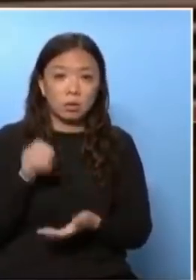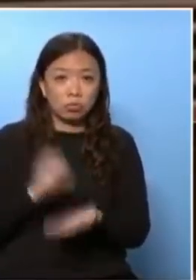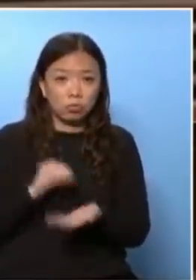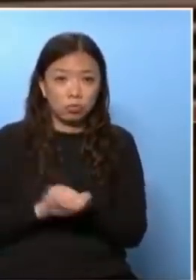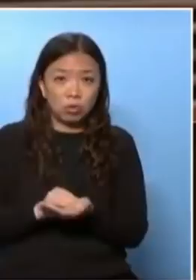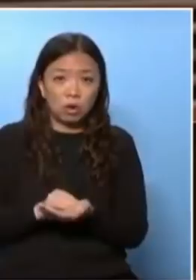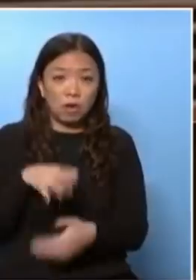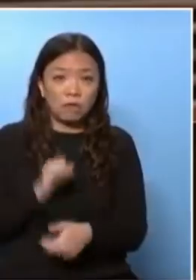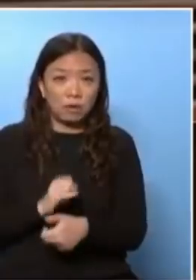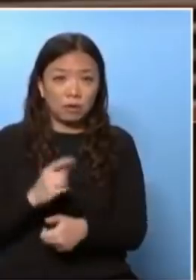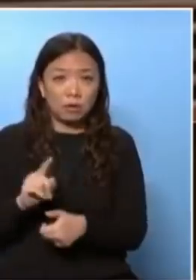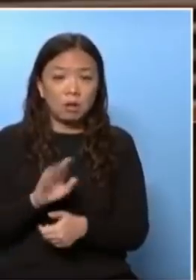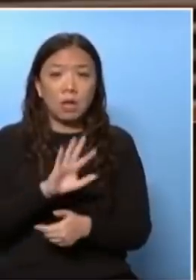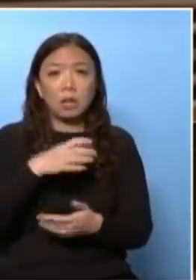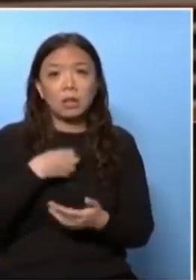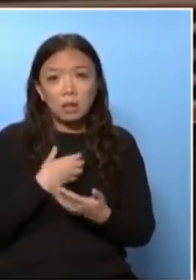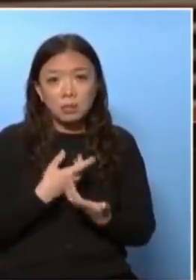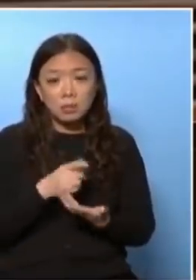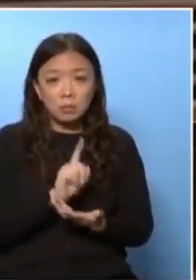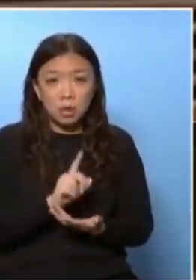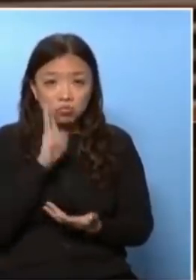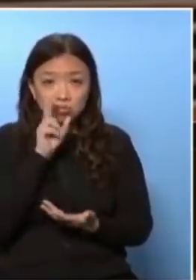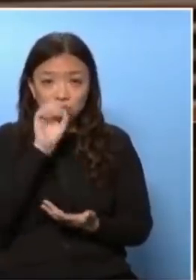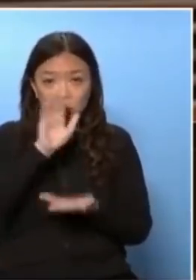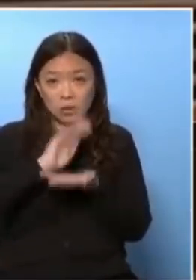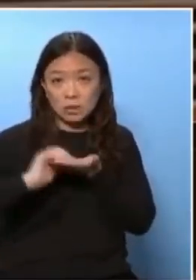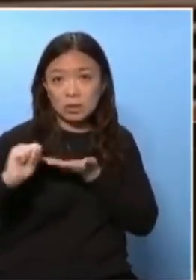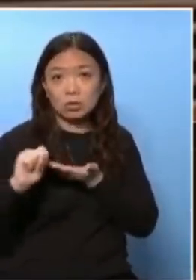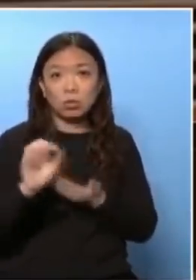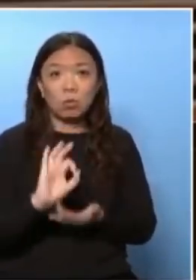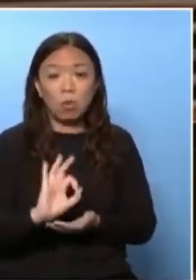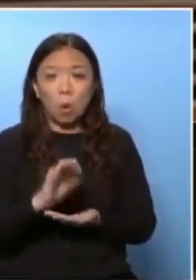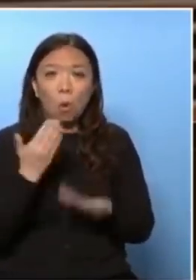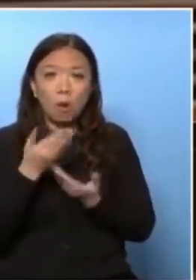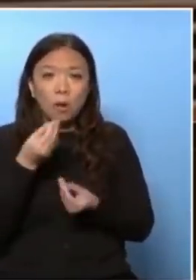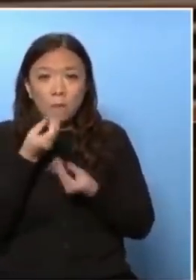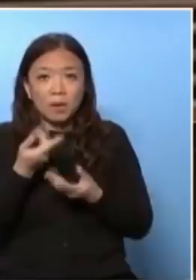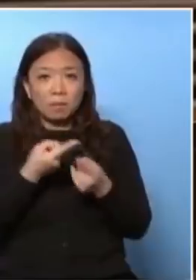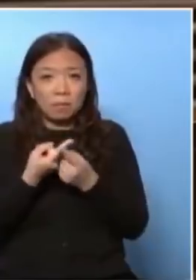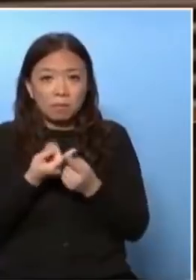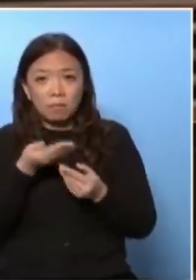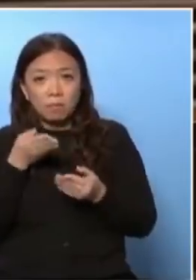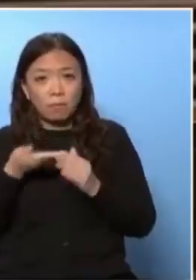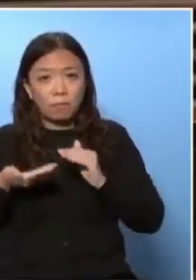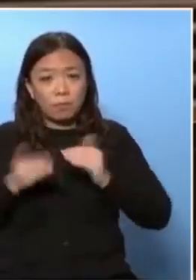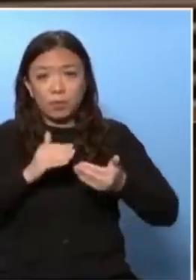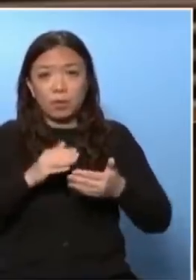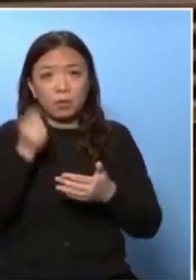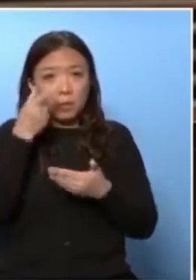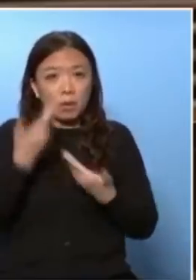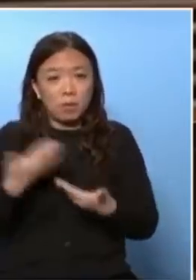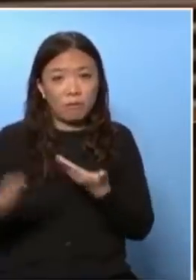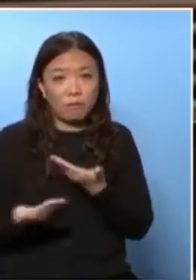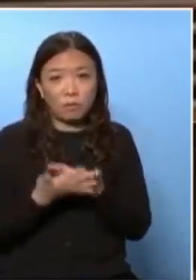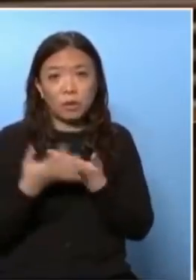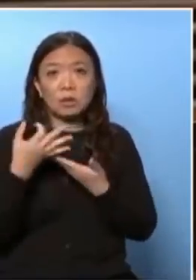我們擔心的是什麼呢？有些你不說到那麼白，可能就會被人扭曲，特別是因為本條例是經過附件3